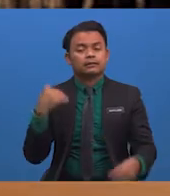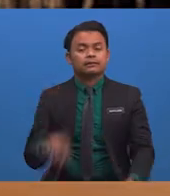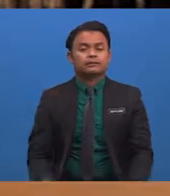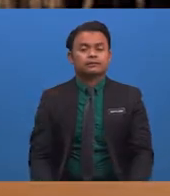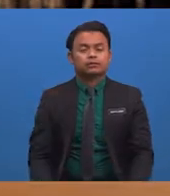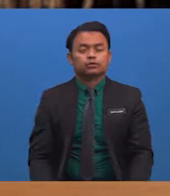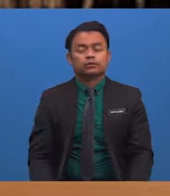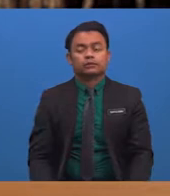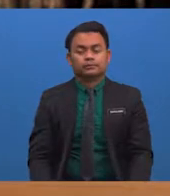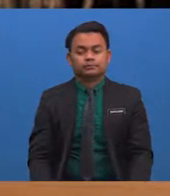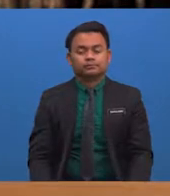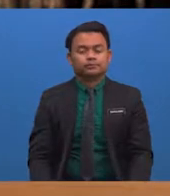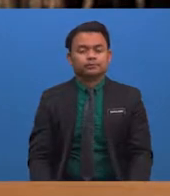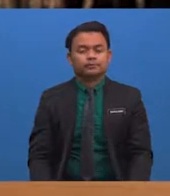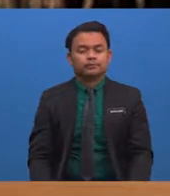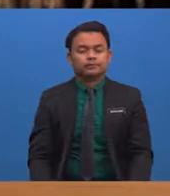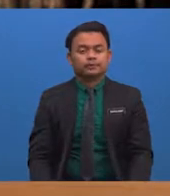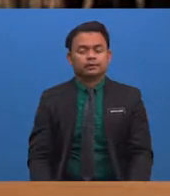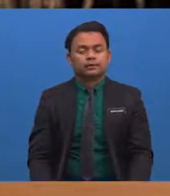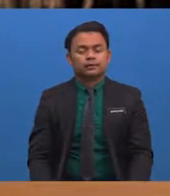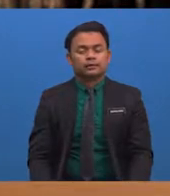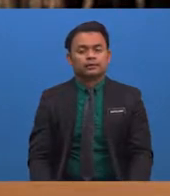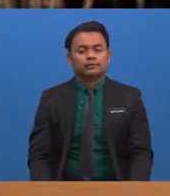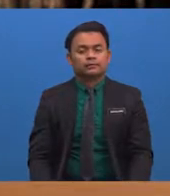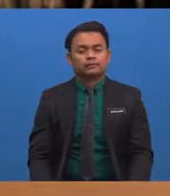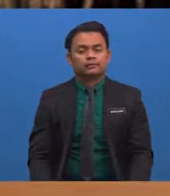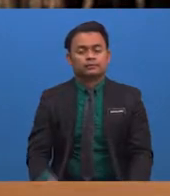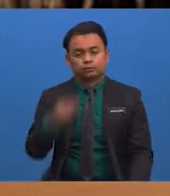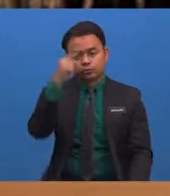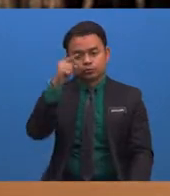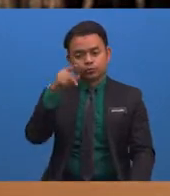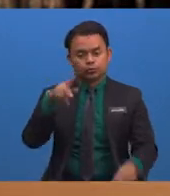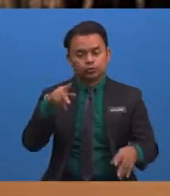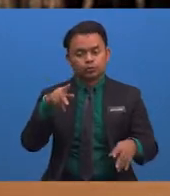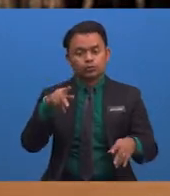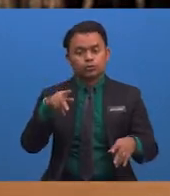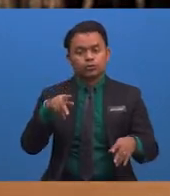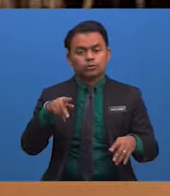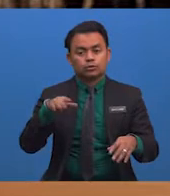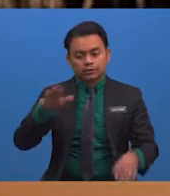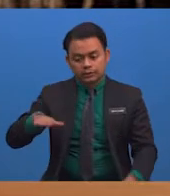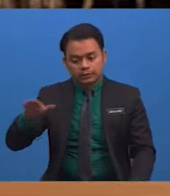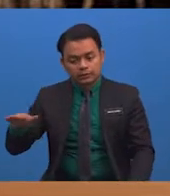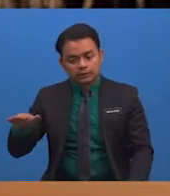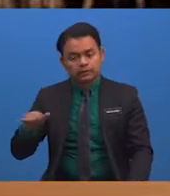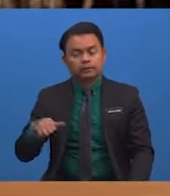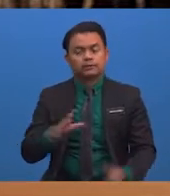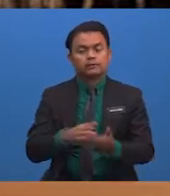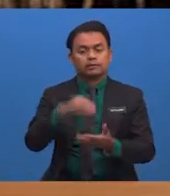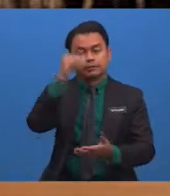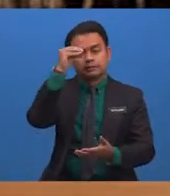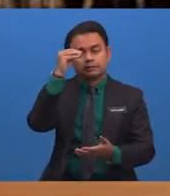Ia menyediakan pelajaran asas kepada kanak-kanak seperti menulis,